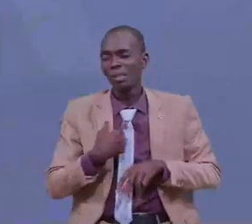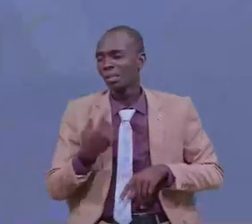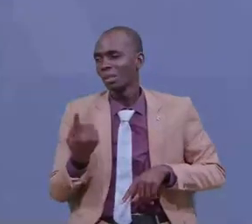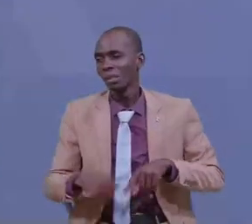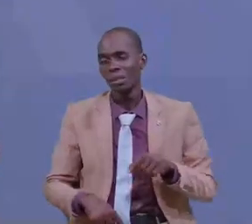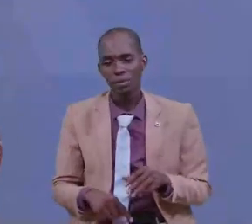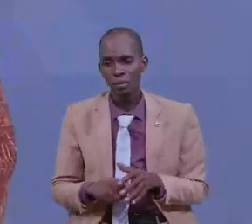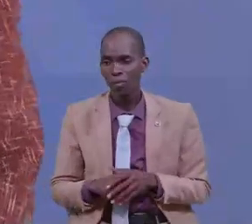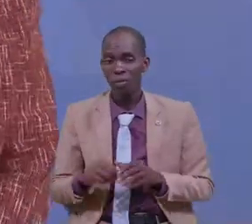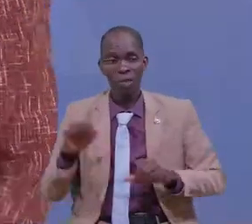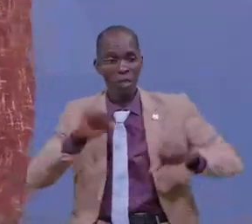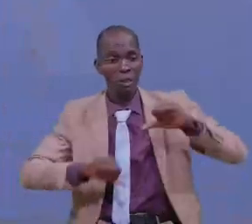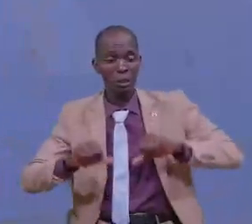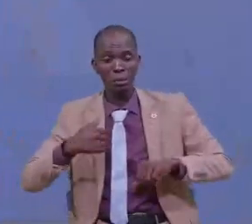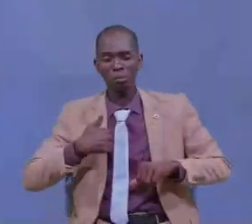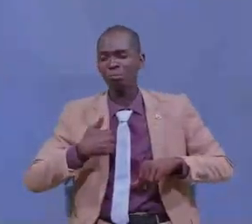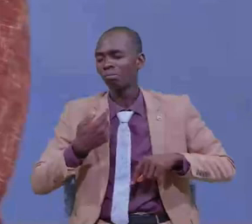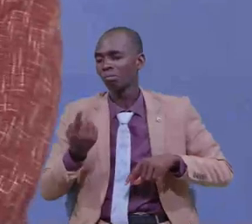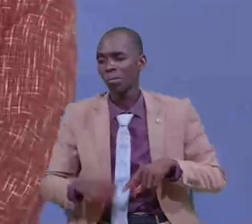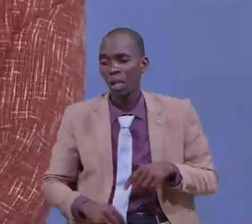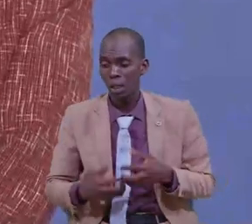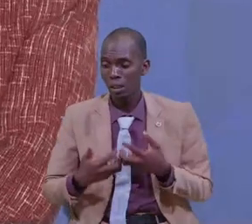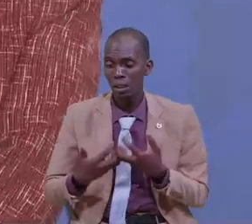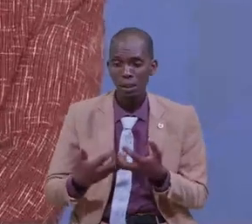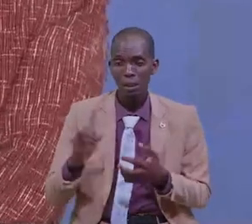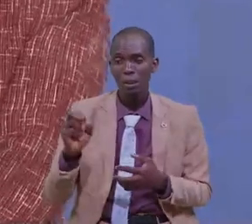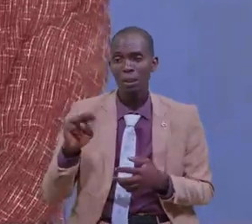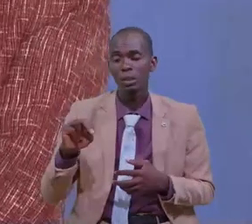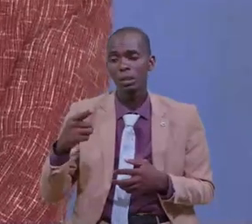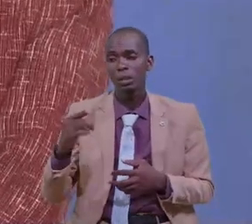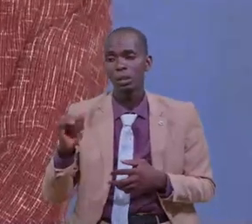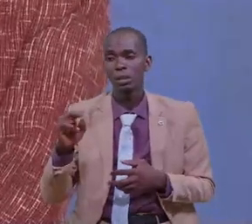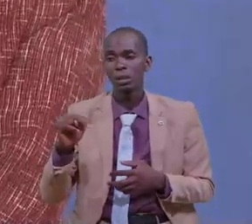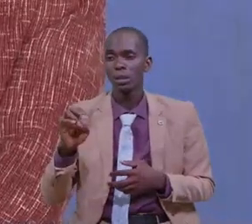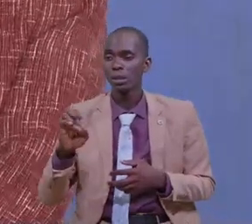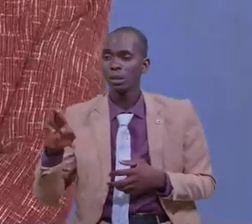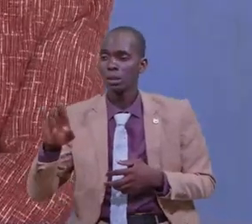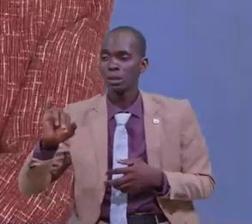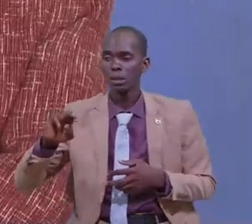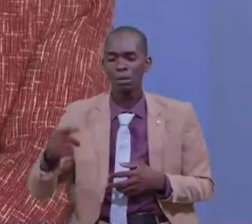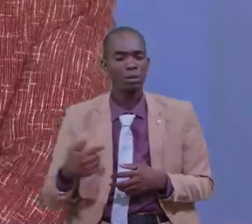pas. La science, je ne peux pas. L'ingénierie, je ne peux pas.